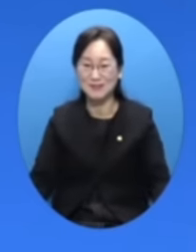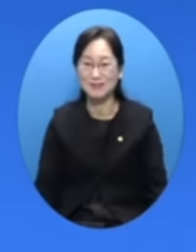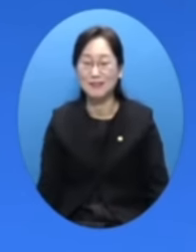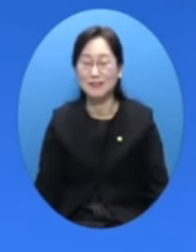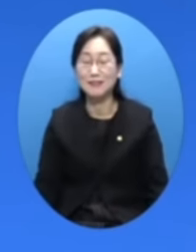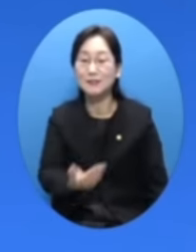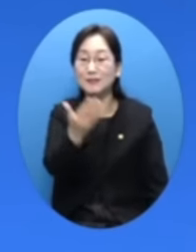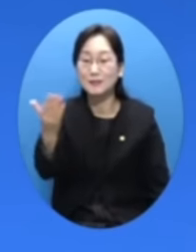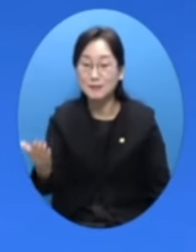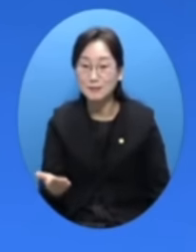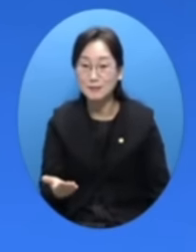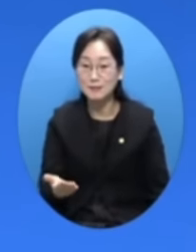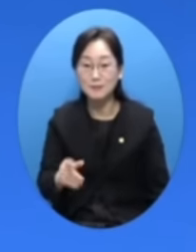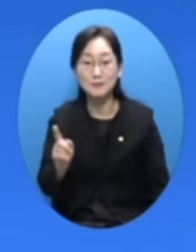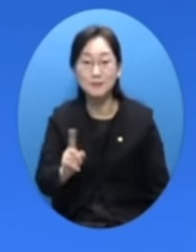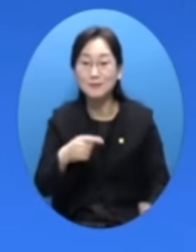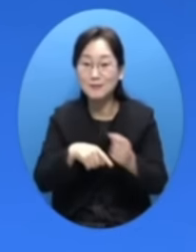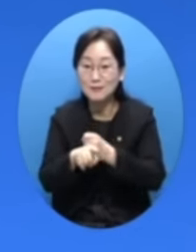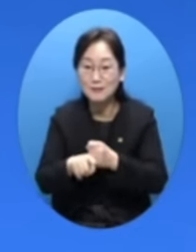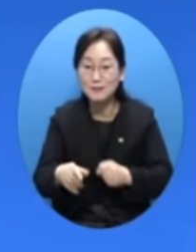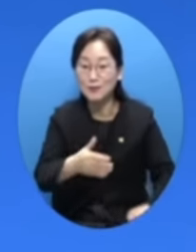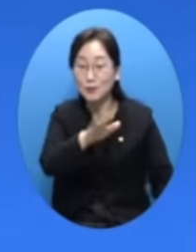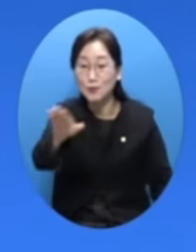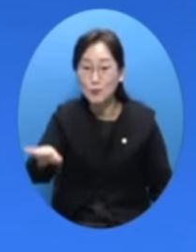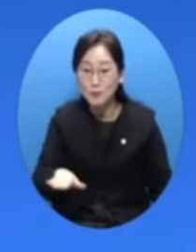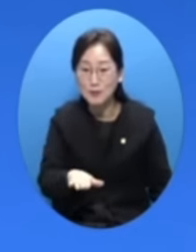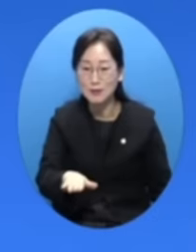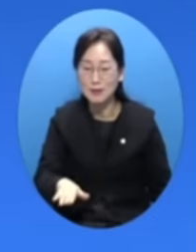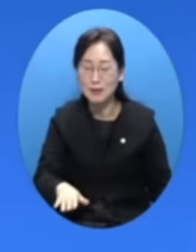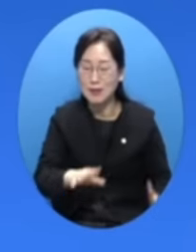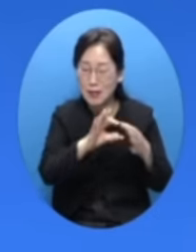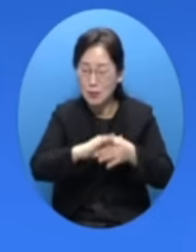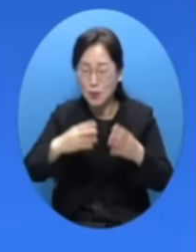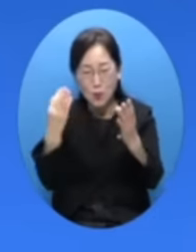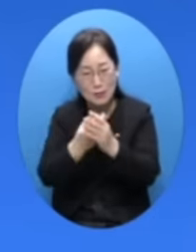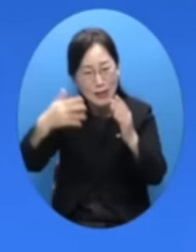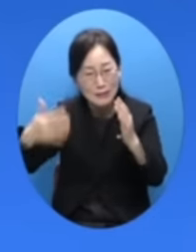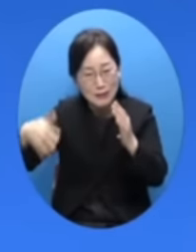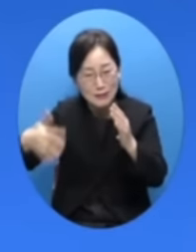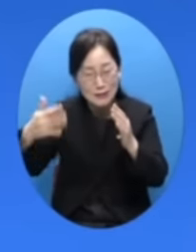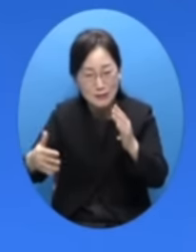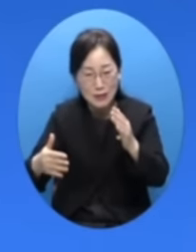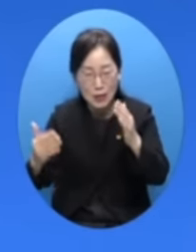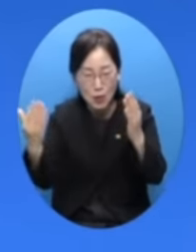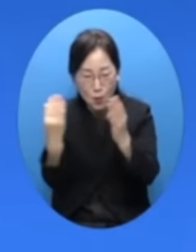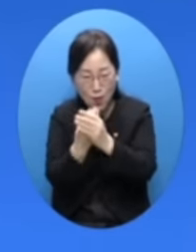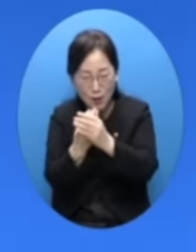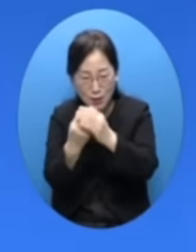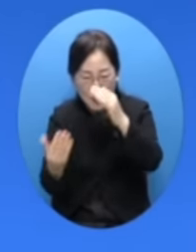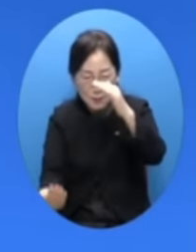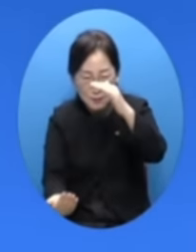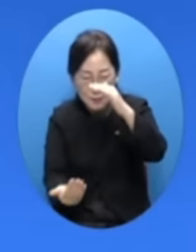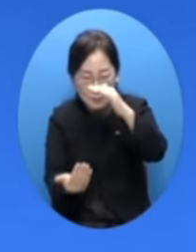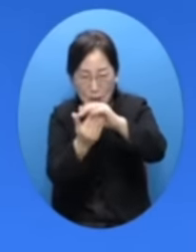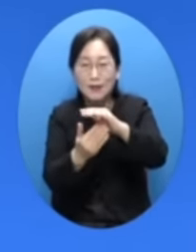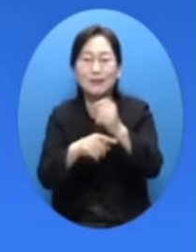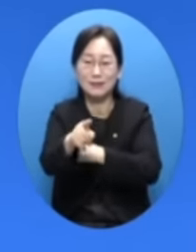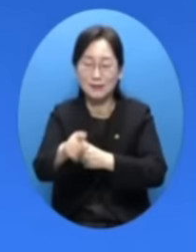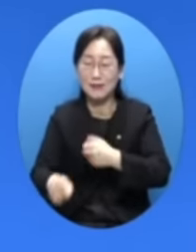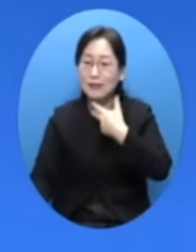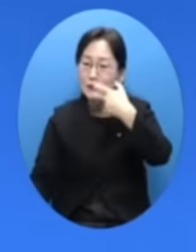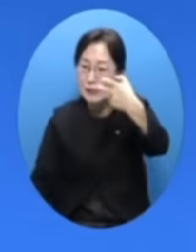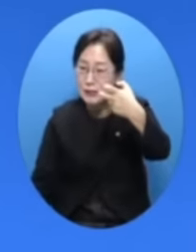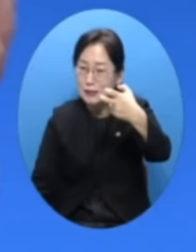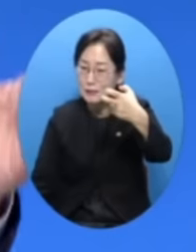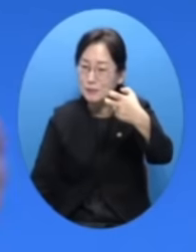여러분, 그것은 무엇이냐면 우리 인생이 계속 미완성해서 완성을 향해 나간다는 것을 의미합니다. 70쯤 돼야 철이